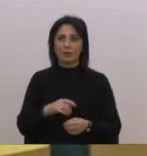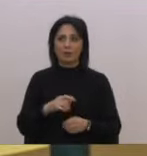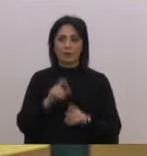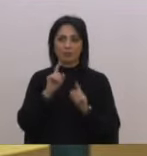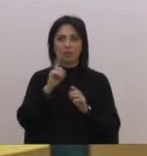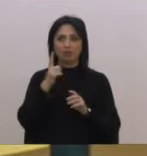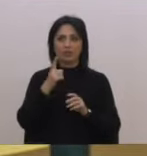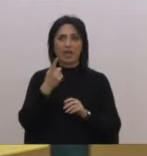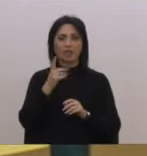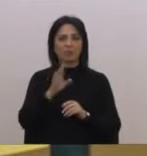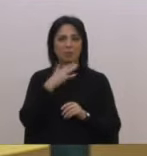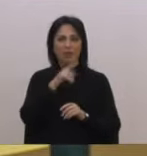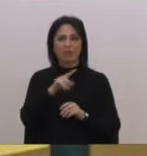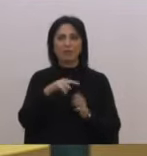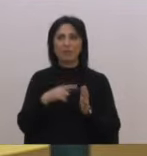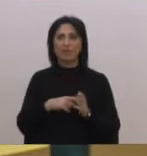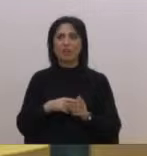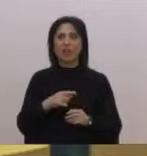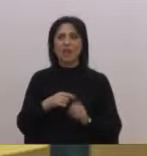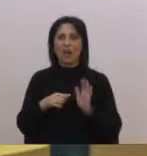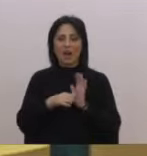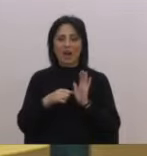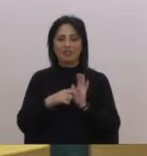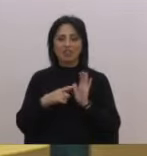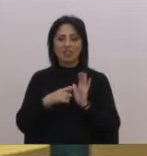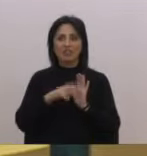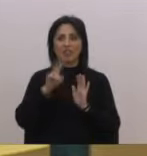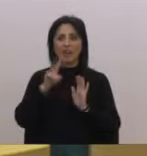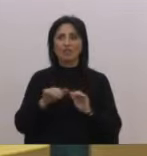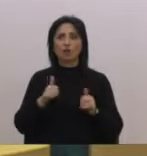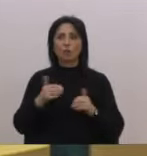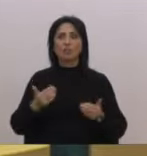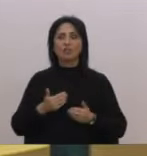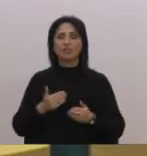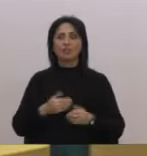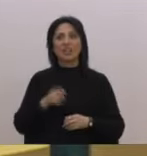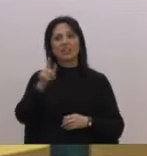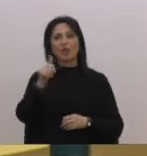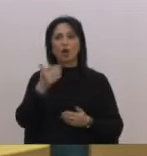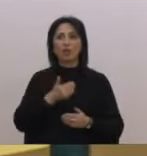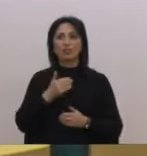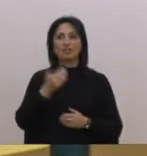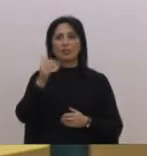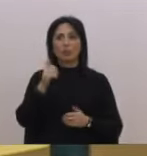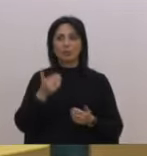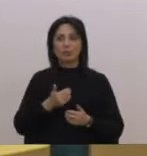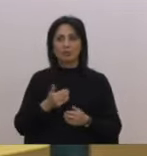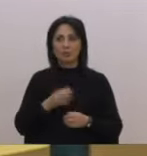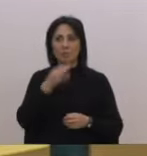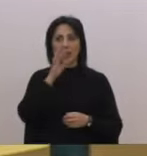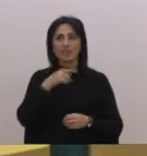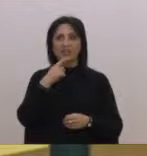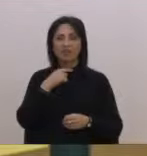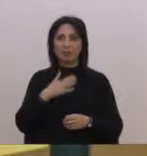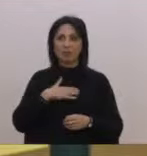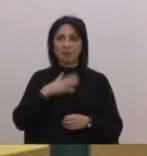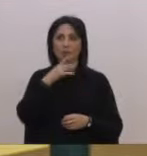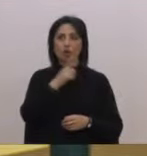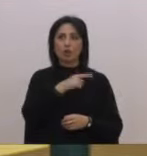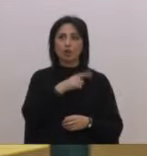edicul, ertmagher, mraul matasoro, exas și das larato, rogorit, schorit, tabat, cu rogorit, schorit, cu rogorit, schorit, nu merit cu a ce am